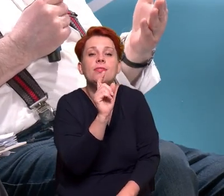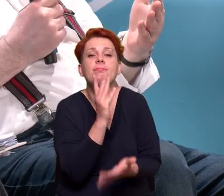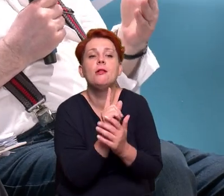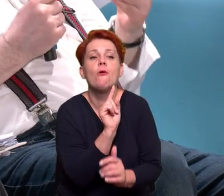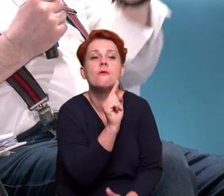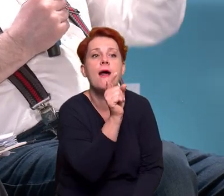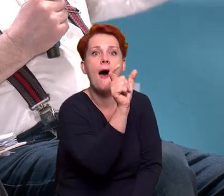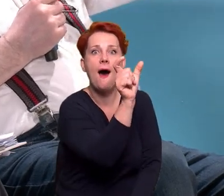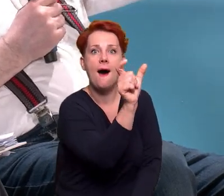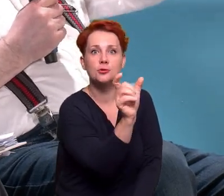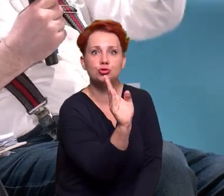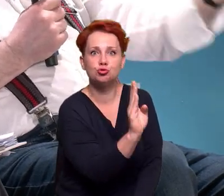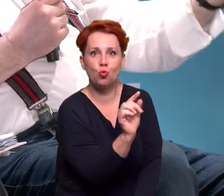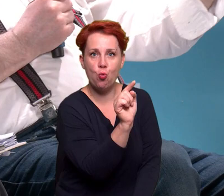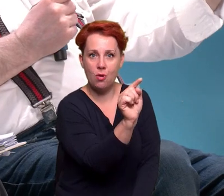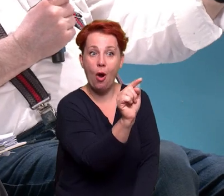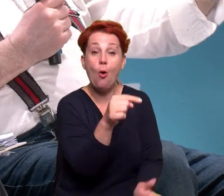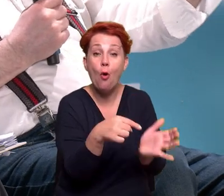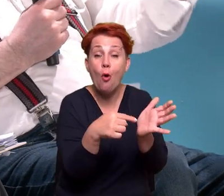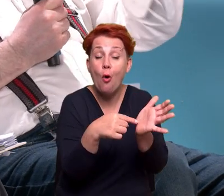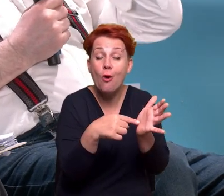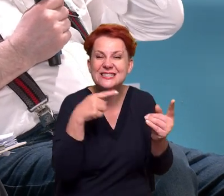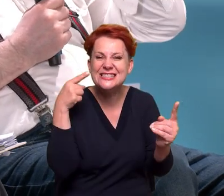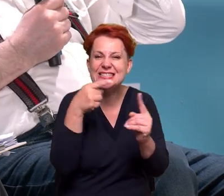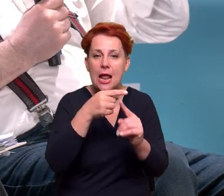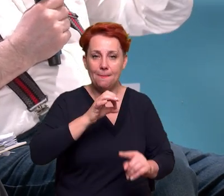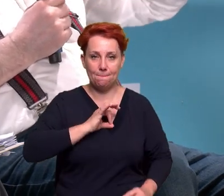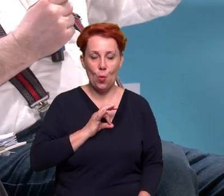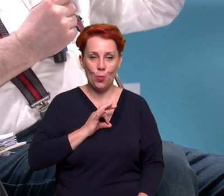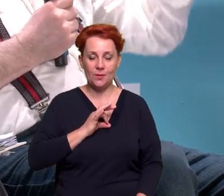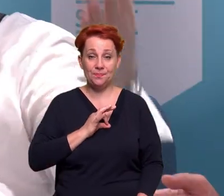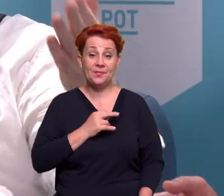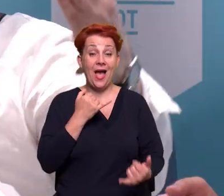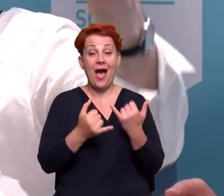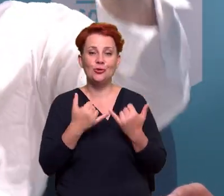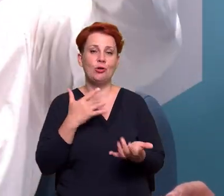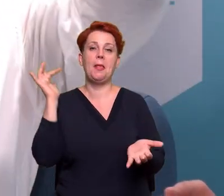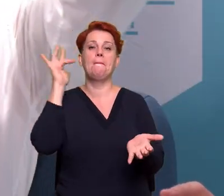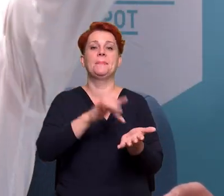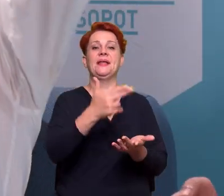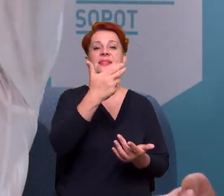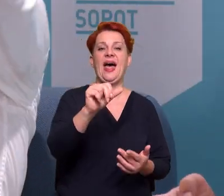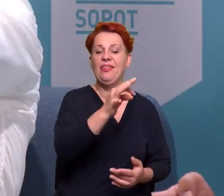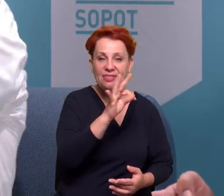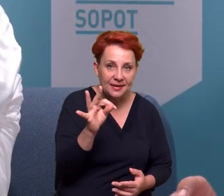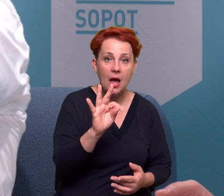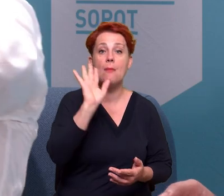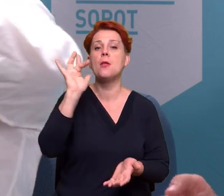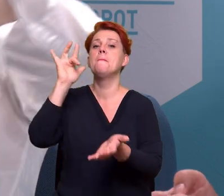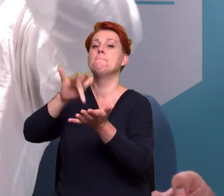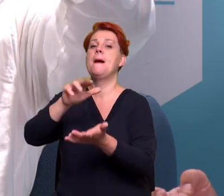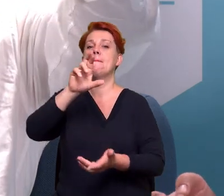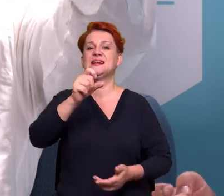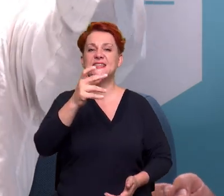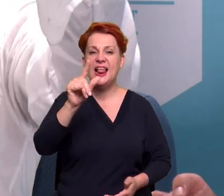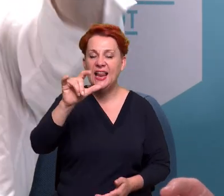indywidualne i żeby do tego dążyć. Natomiast jak ja jestem, wiecie państwo, w Nantes, a potem, wiecie państwo, jadę do Marsylii,